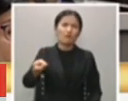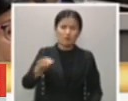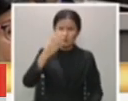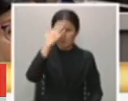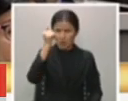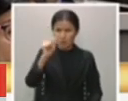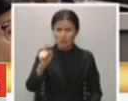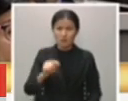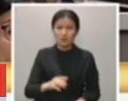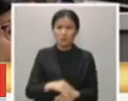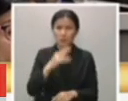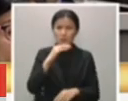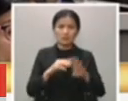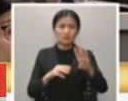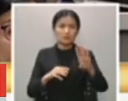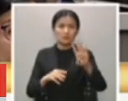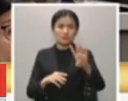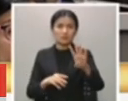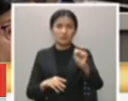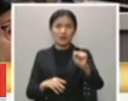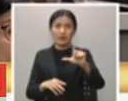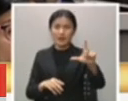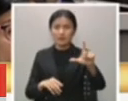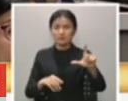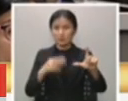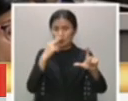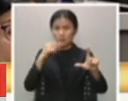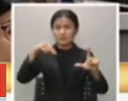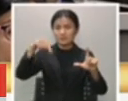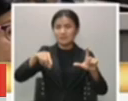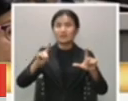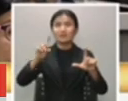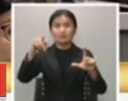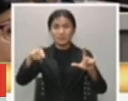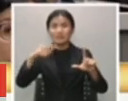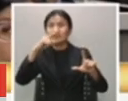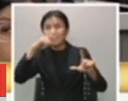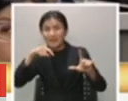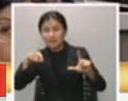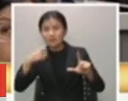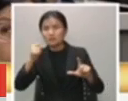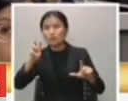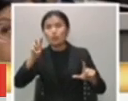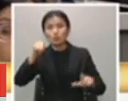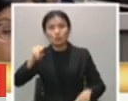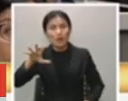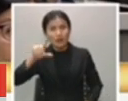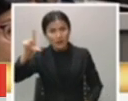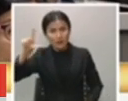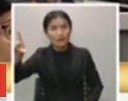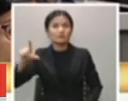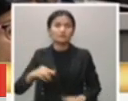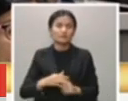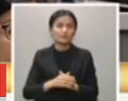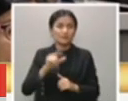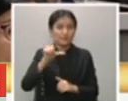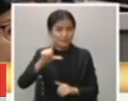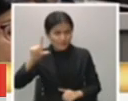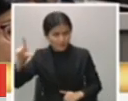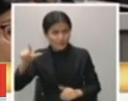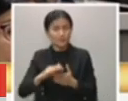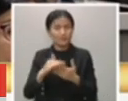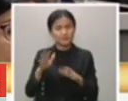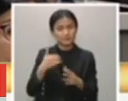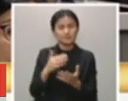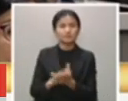ครับ 400,000 กว่าล้านบาทเทียบกับสัดส่วนของ GDP ไทยที่ 16.5 ล้านล้านบาทเนี่ยสัดส่วนของ